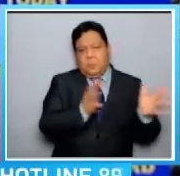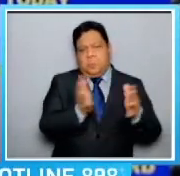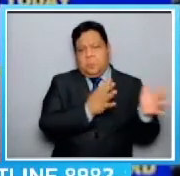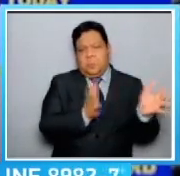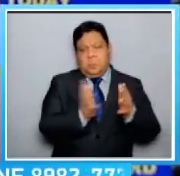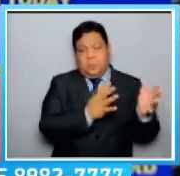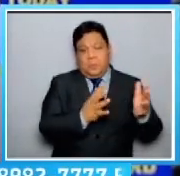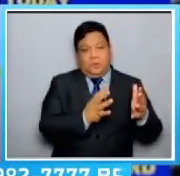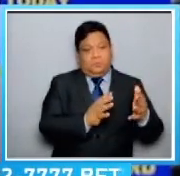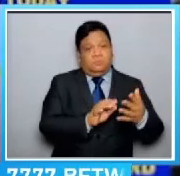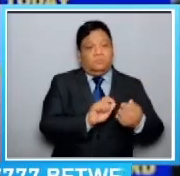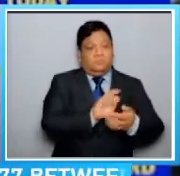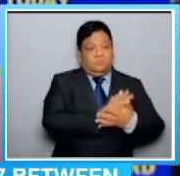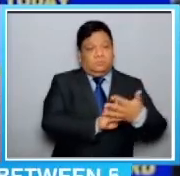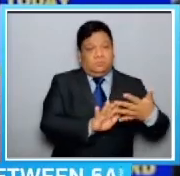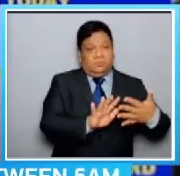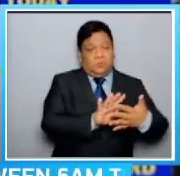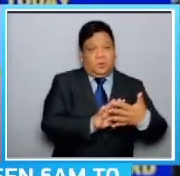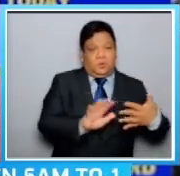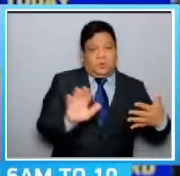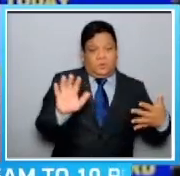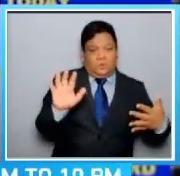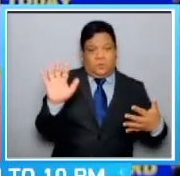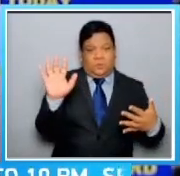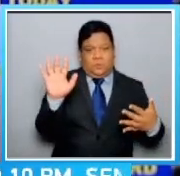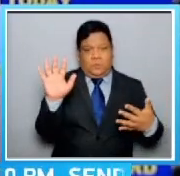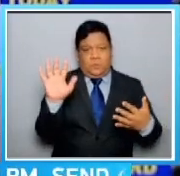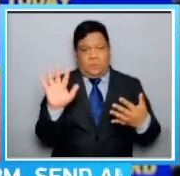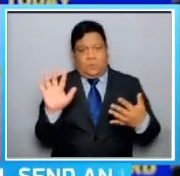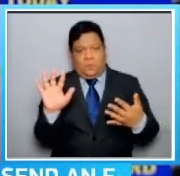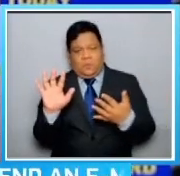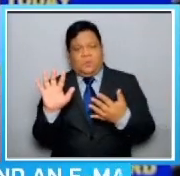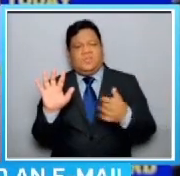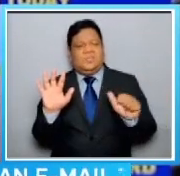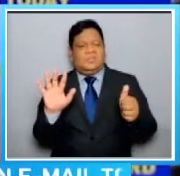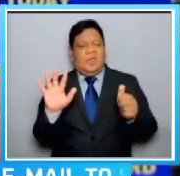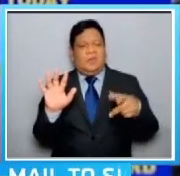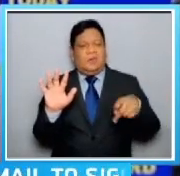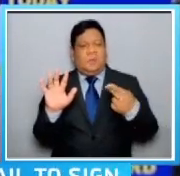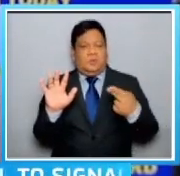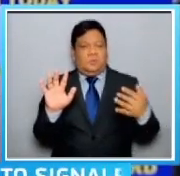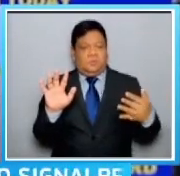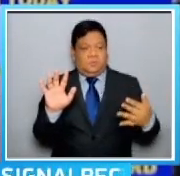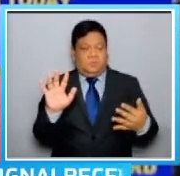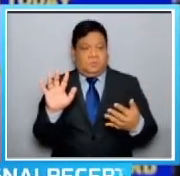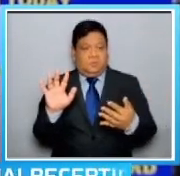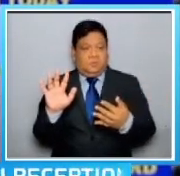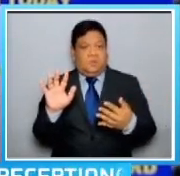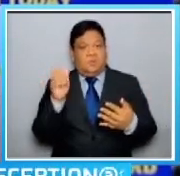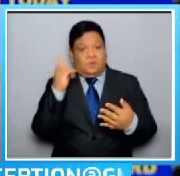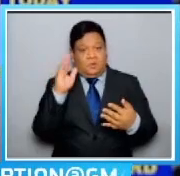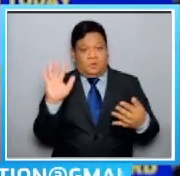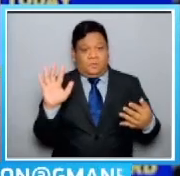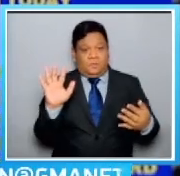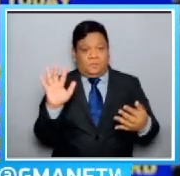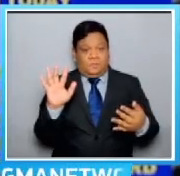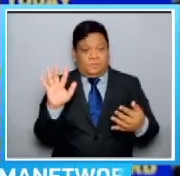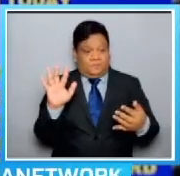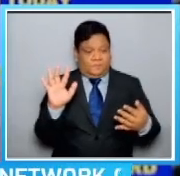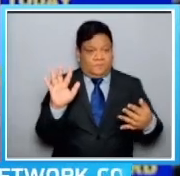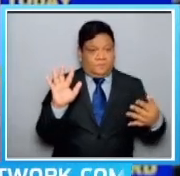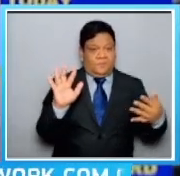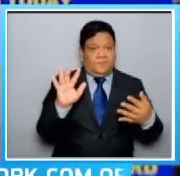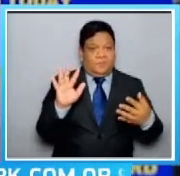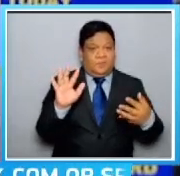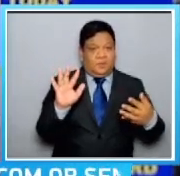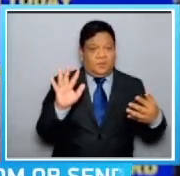ng northwestward sa bilis na 10 kilometers per hour. So, ang nangyayari kay Gardo ay kumikilos pa rin ito papalayo ng ating bansa at dahil doon